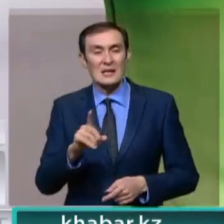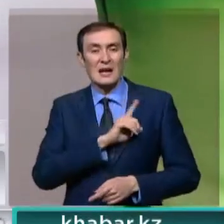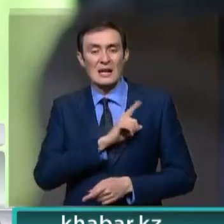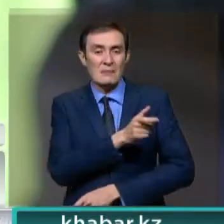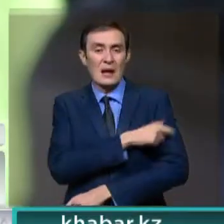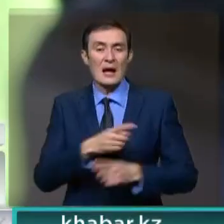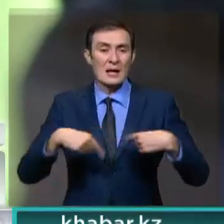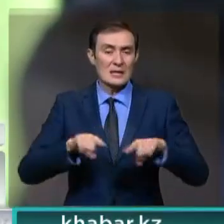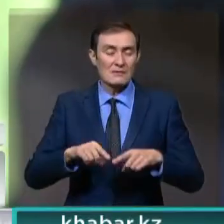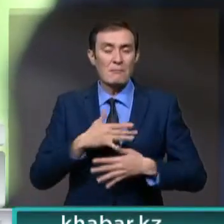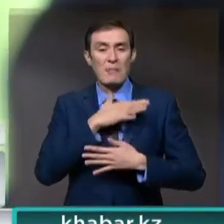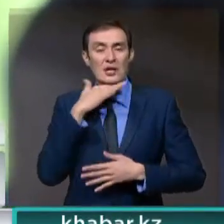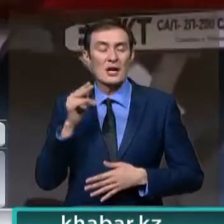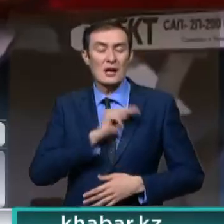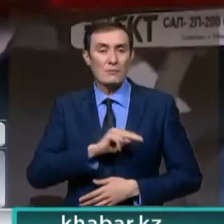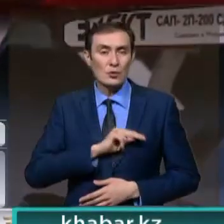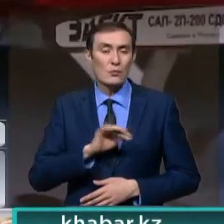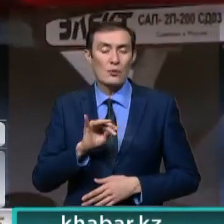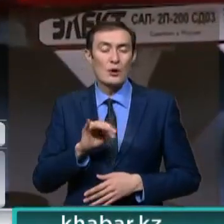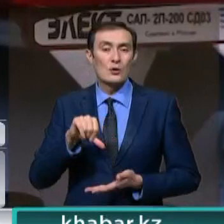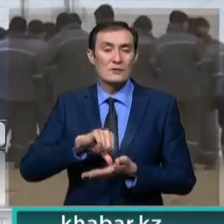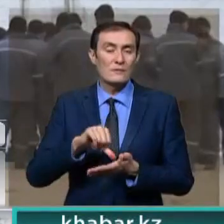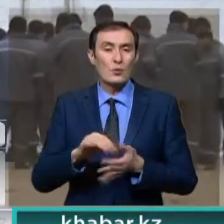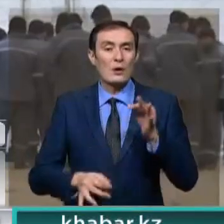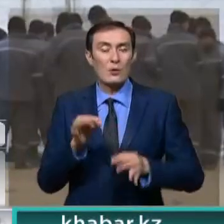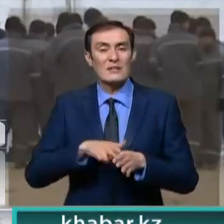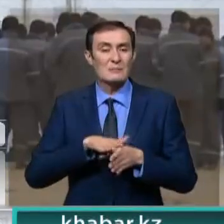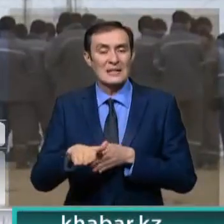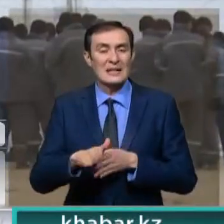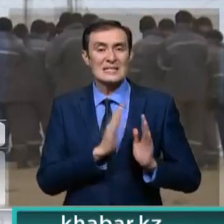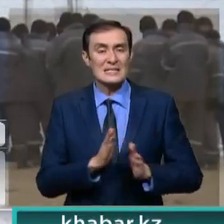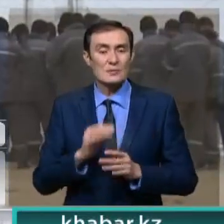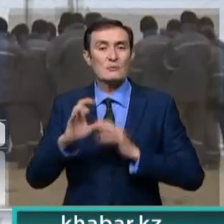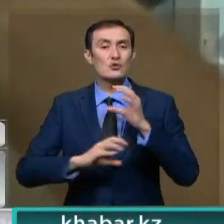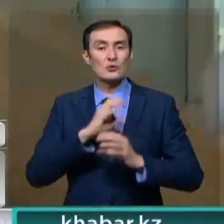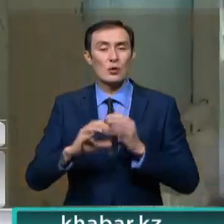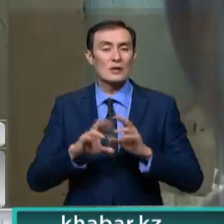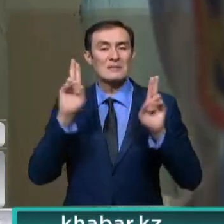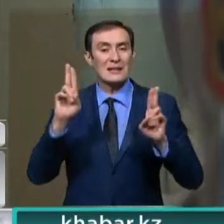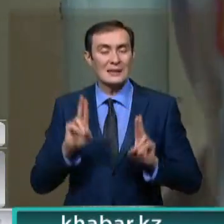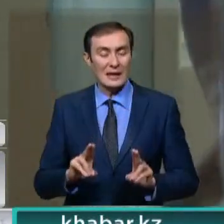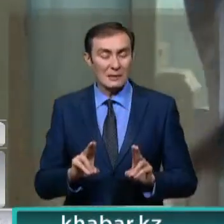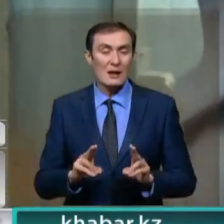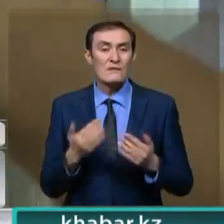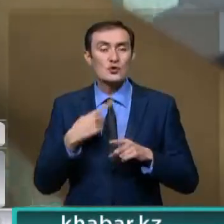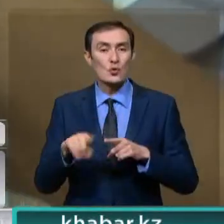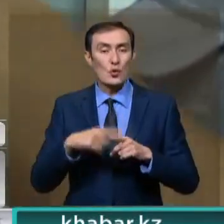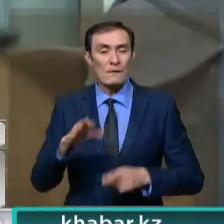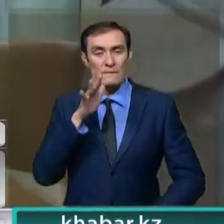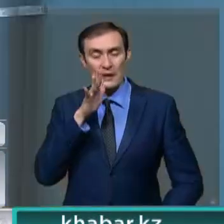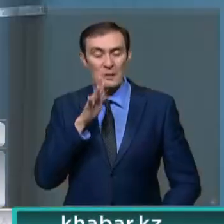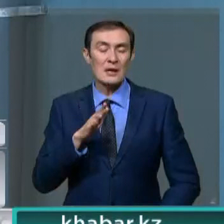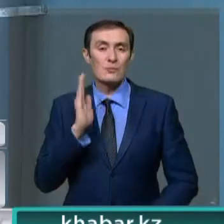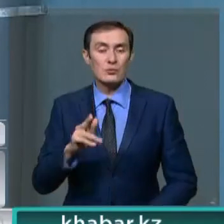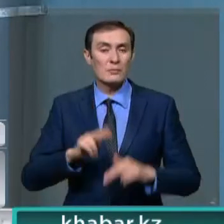охранным агентствам. Большая работа ведется по подтягиванию уголовно-исполнительной системы к международным стандартам. В ближайшее время в стране